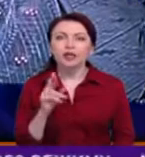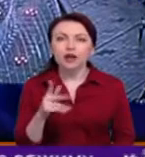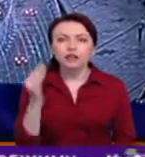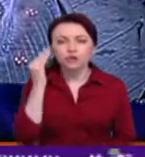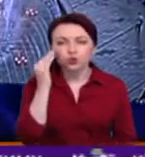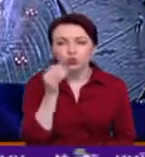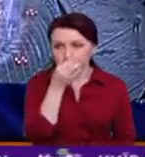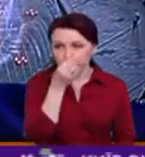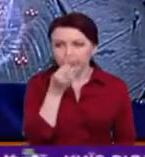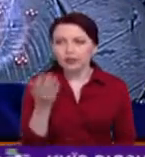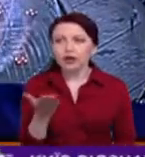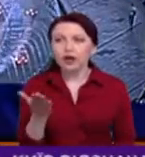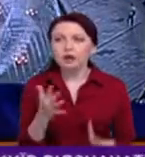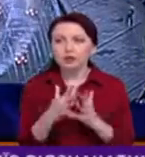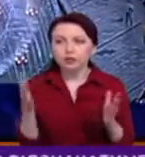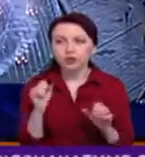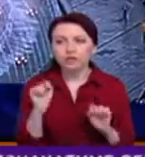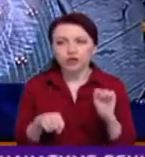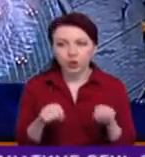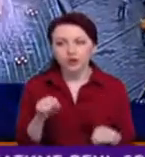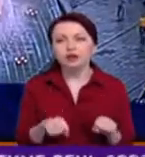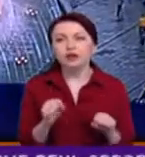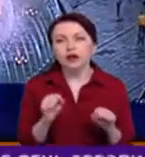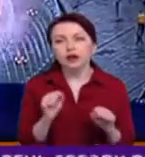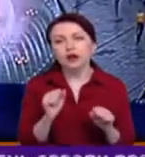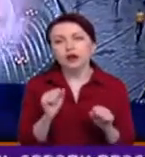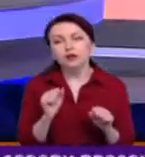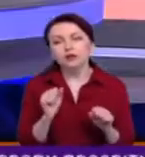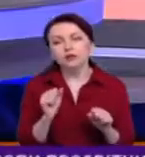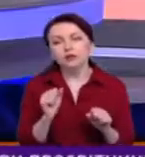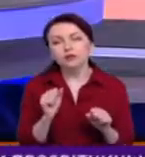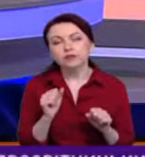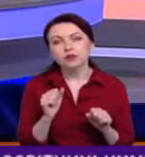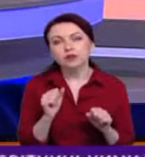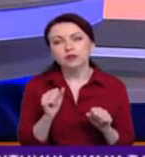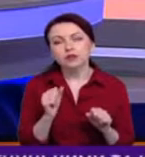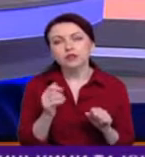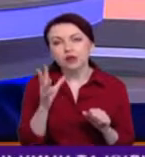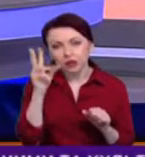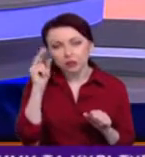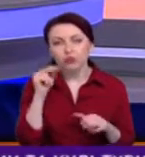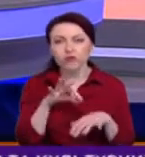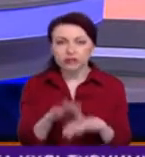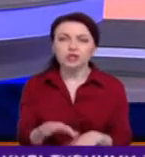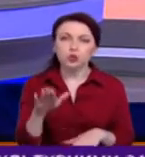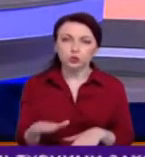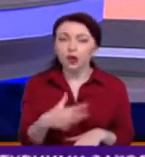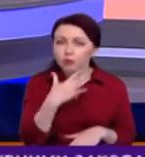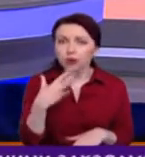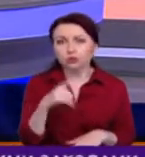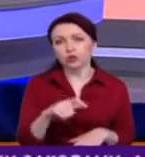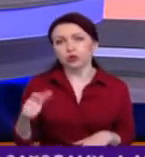вашу думку, яка найбільш вирогідна дата проведення інаугурації? Я думаю, просто ну, велика кількість глядачів чекають цю цифру,